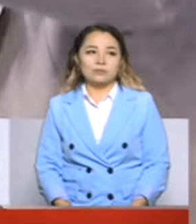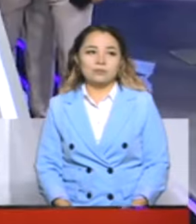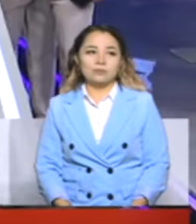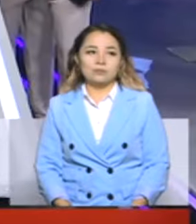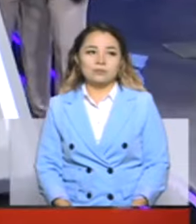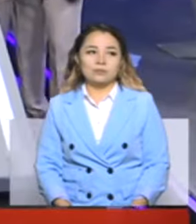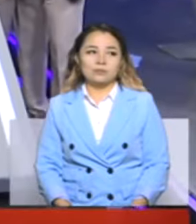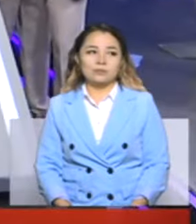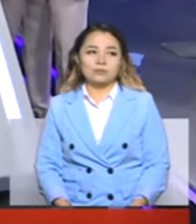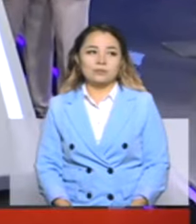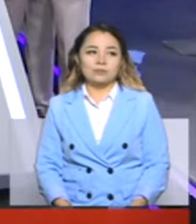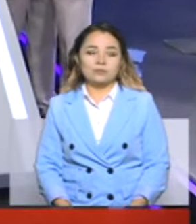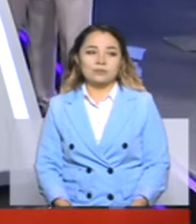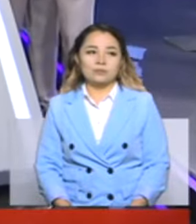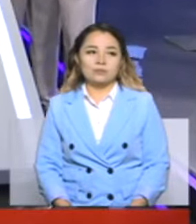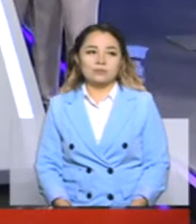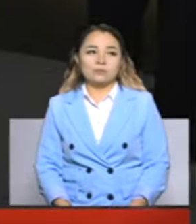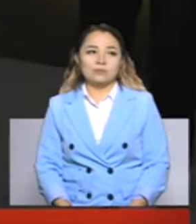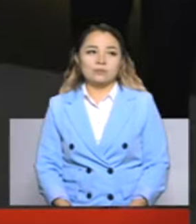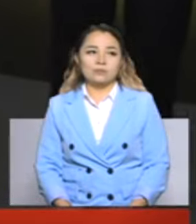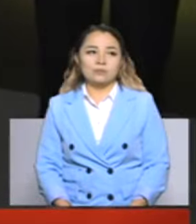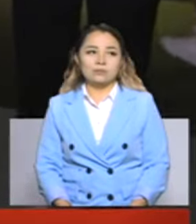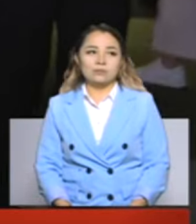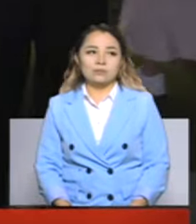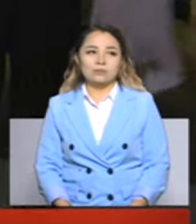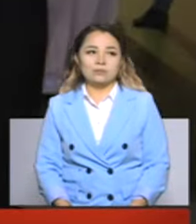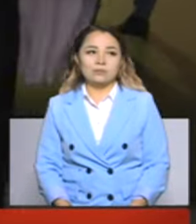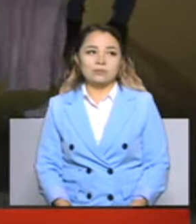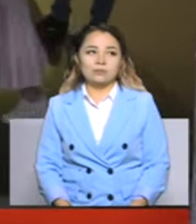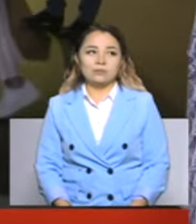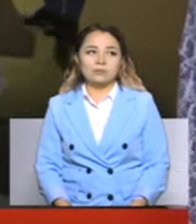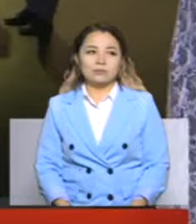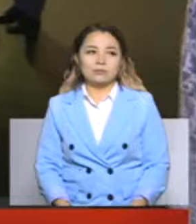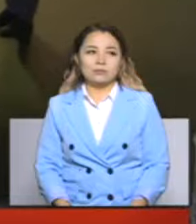Асылбек Данияр, Бахтияр Умаров, Мансұр Зияданов, Қазақстан ұлттық арнасы,